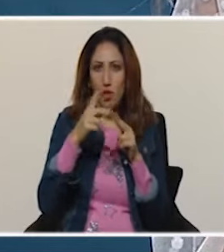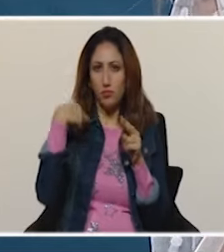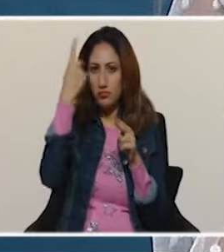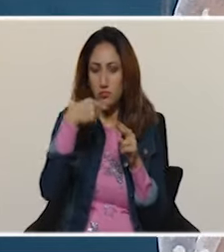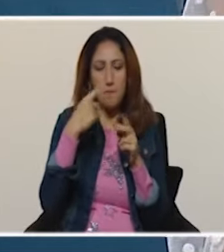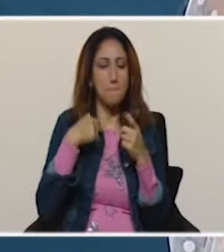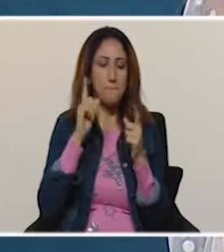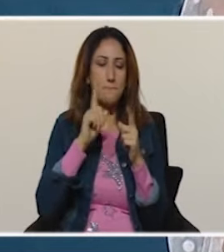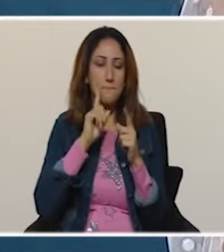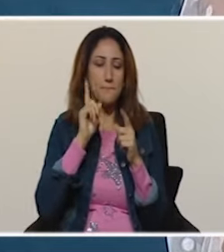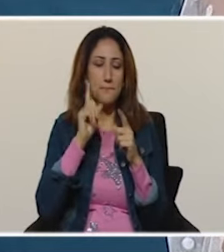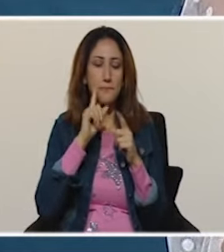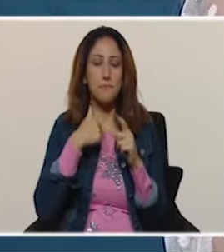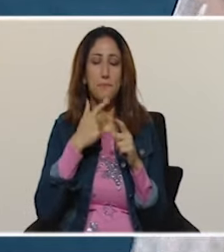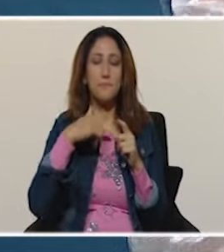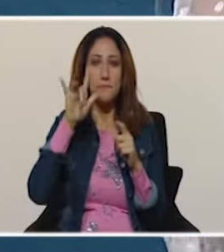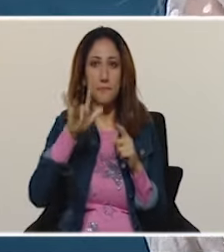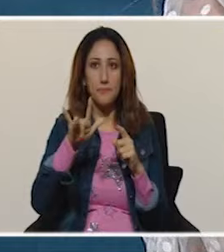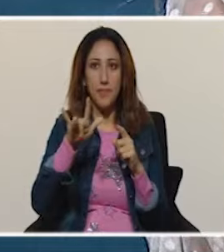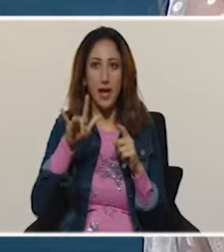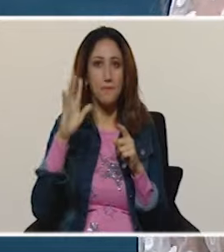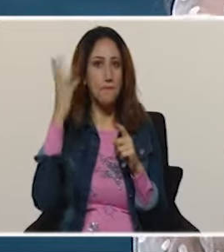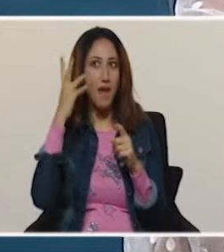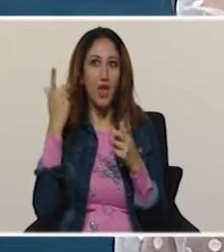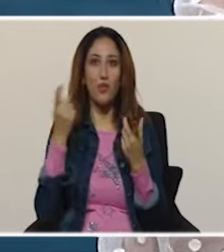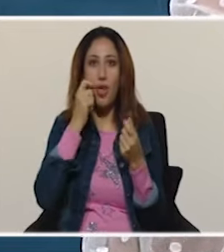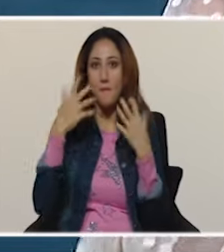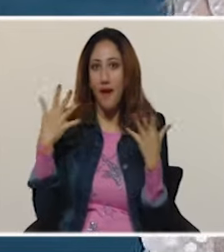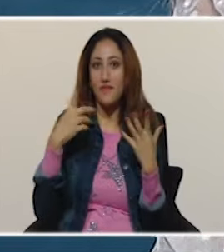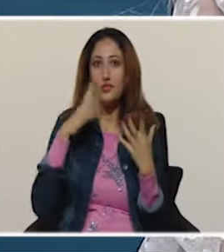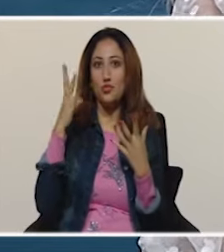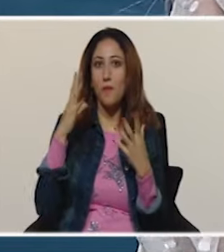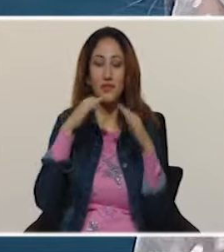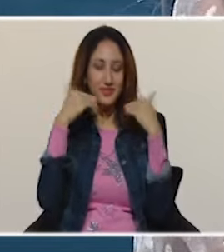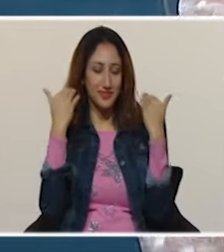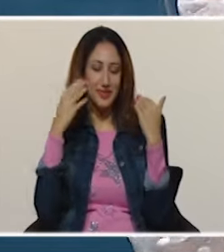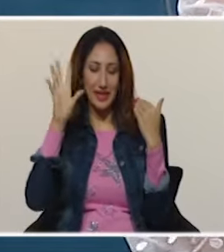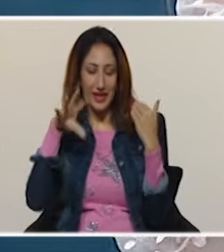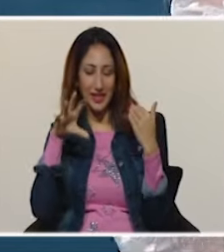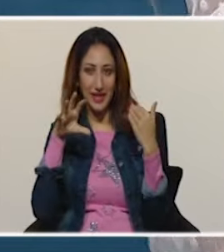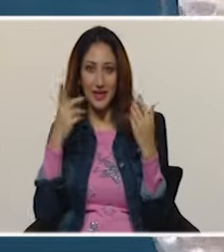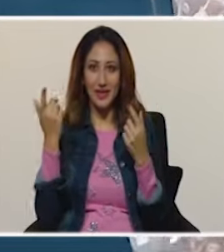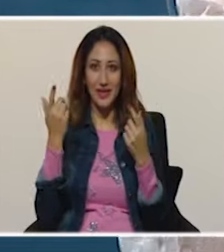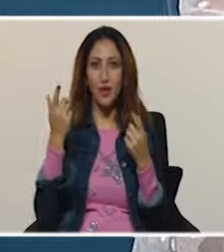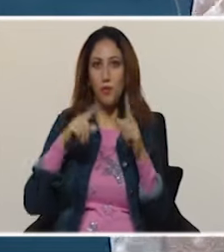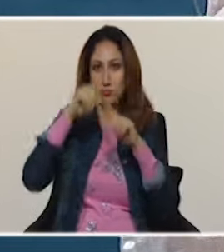اخبيها. حيكون فيلم مجنون، كوميدي،